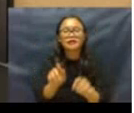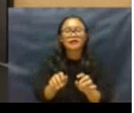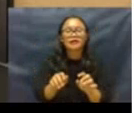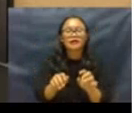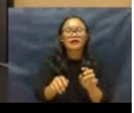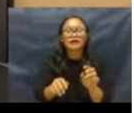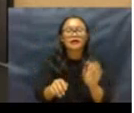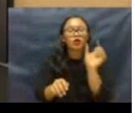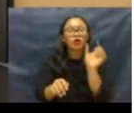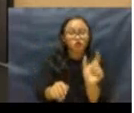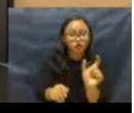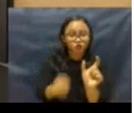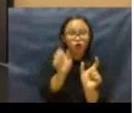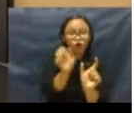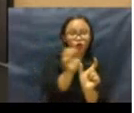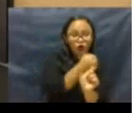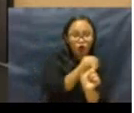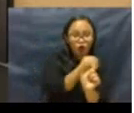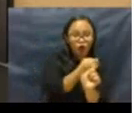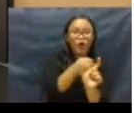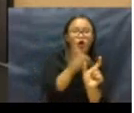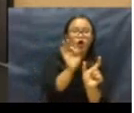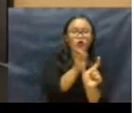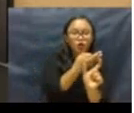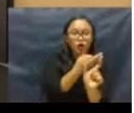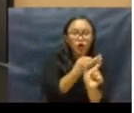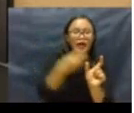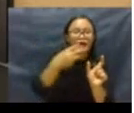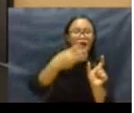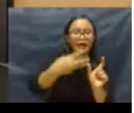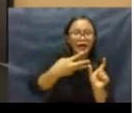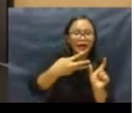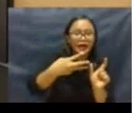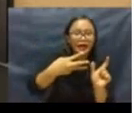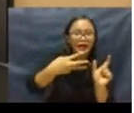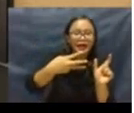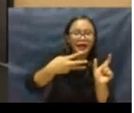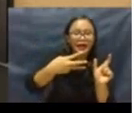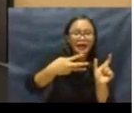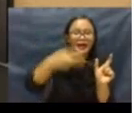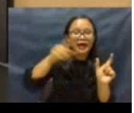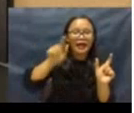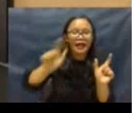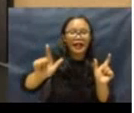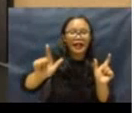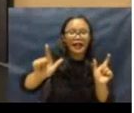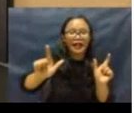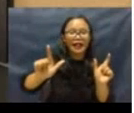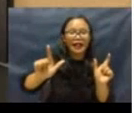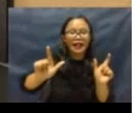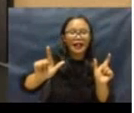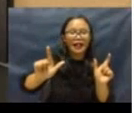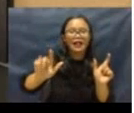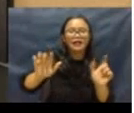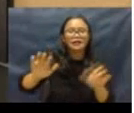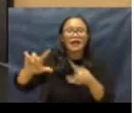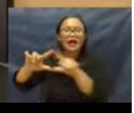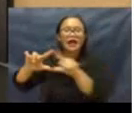EL, oke, okay, satu kosong. Kemudian juga langsung AR gitu.